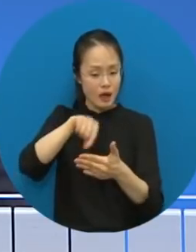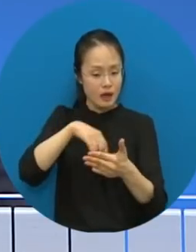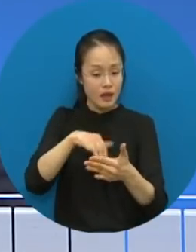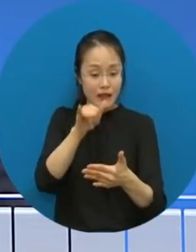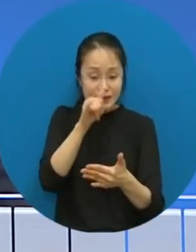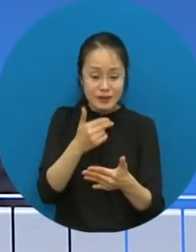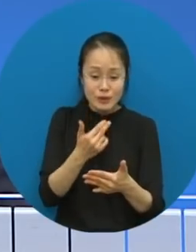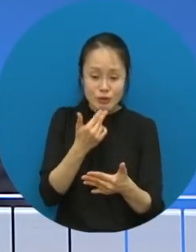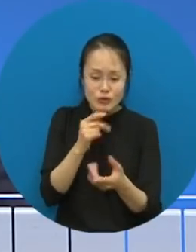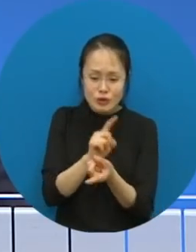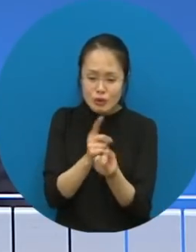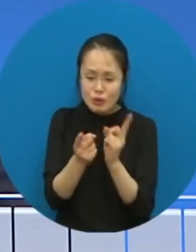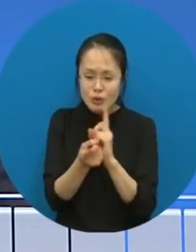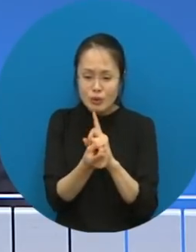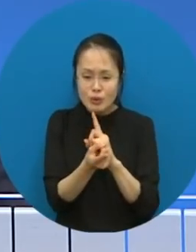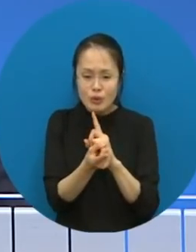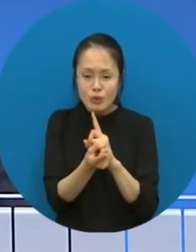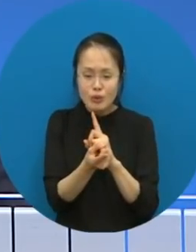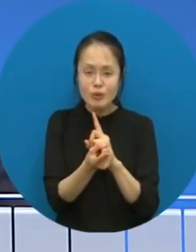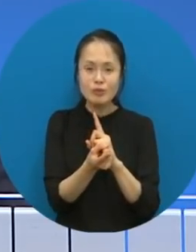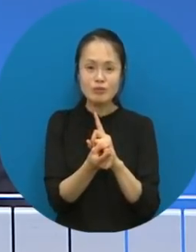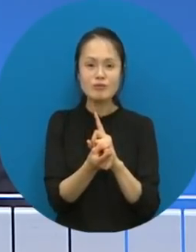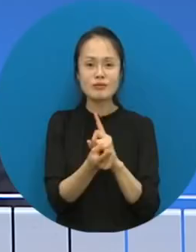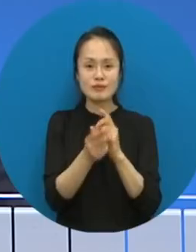아니면 세상 냄새?